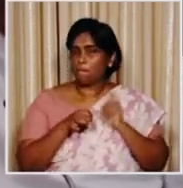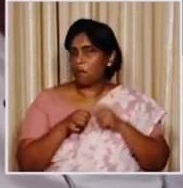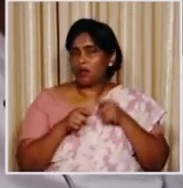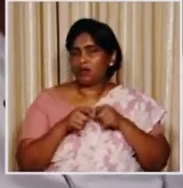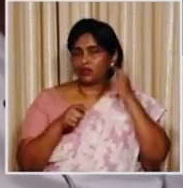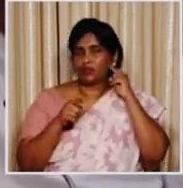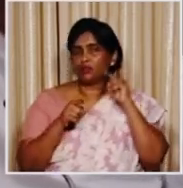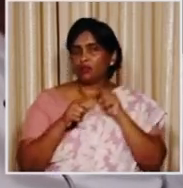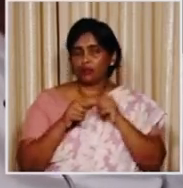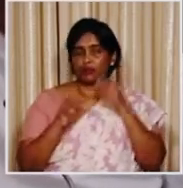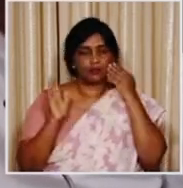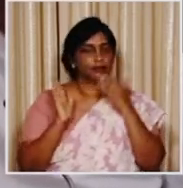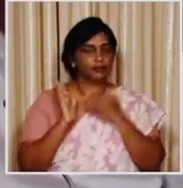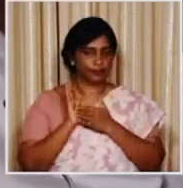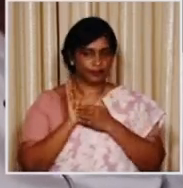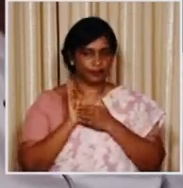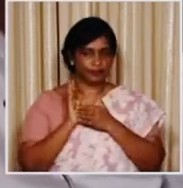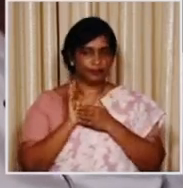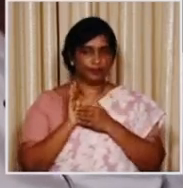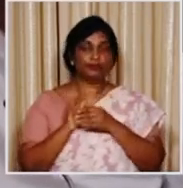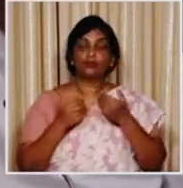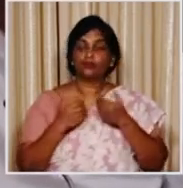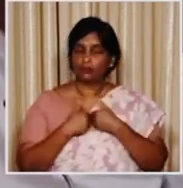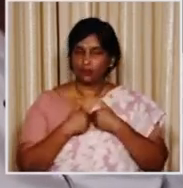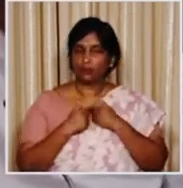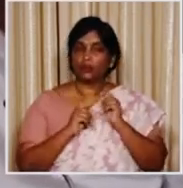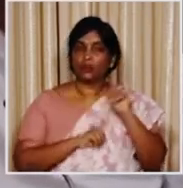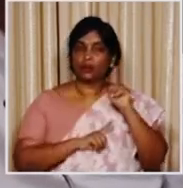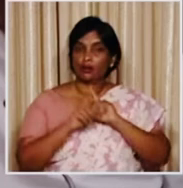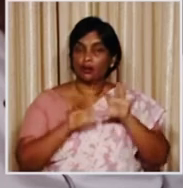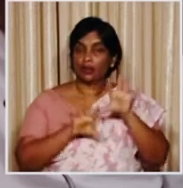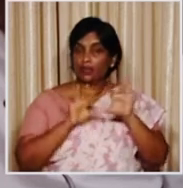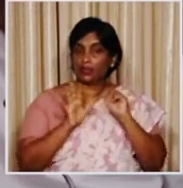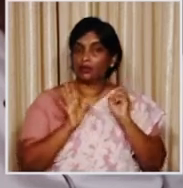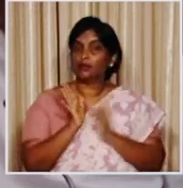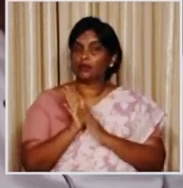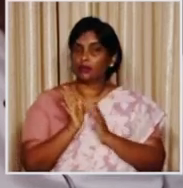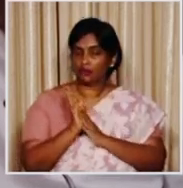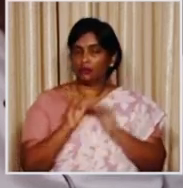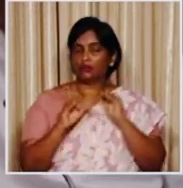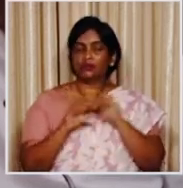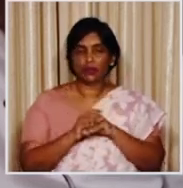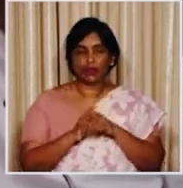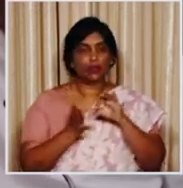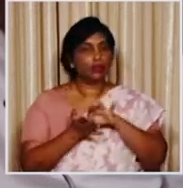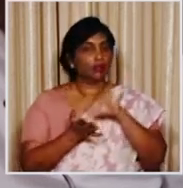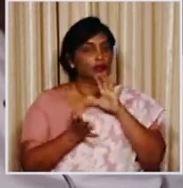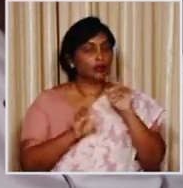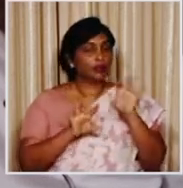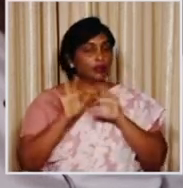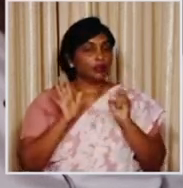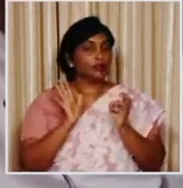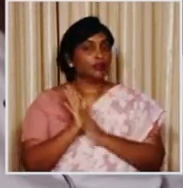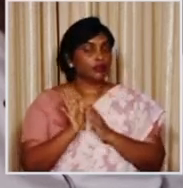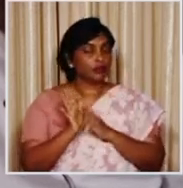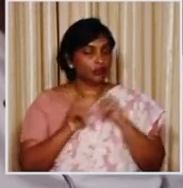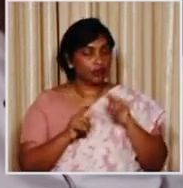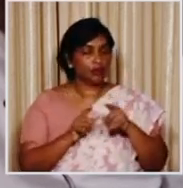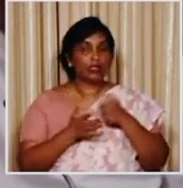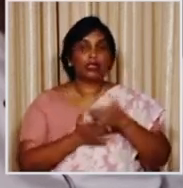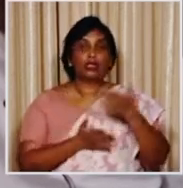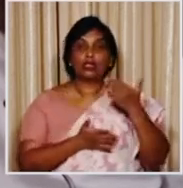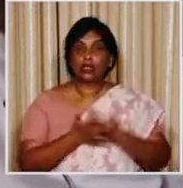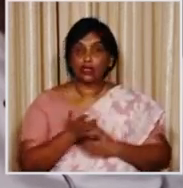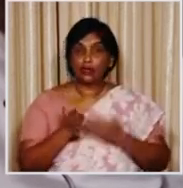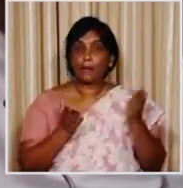පිළිබඳවත් අපේ අවධානය යොමු කරන්න. අපි පාර්ලිමේන්තු තීරීම්කාරක සභාව පත් කරලා තීරීම්කාරක සභාවේ